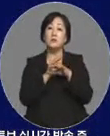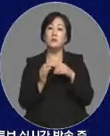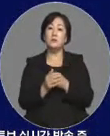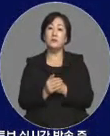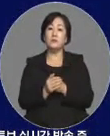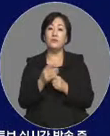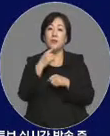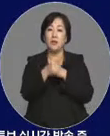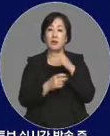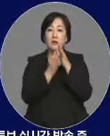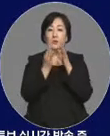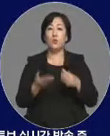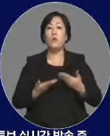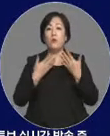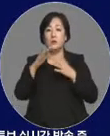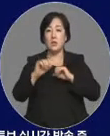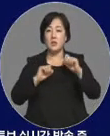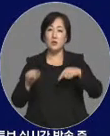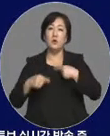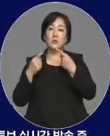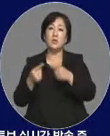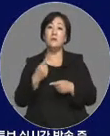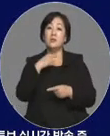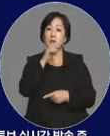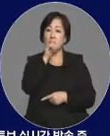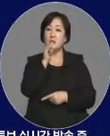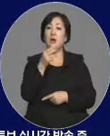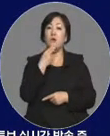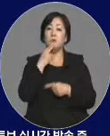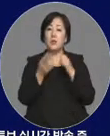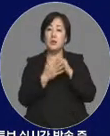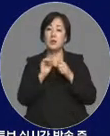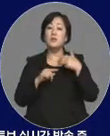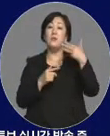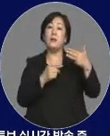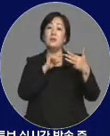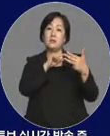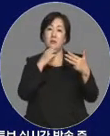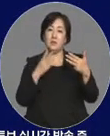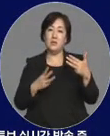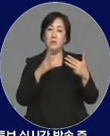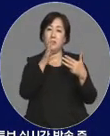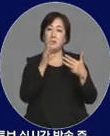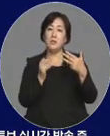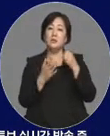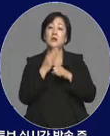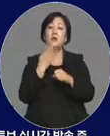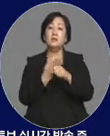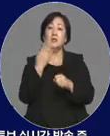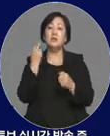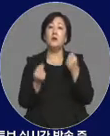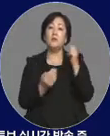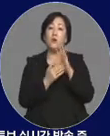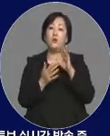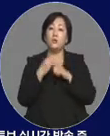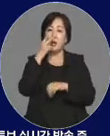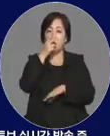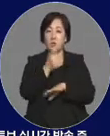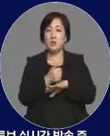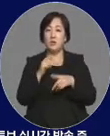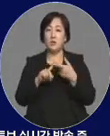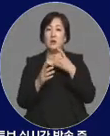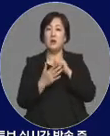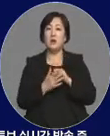1년 동안 자원봉사활동에 참여한 적이 있다는 응답은 8.3%로 4년 전인 2018년 조사 때와